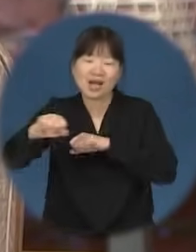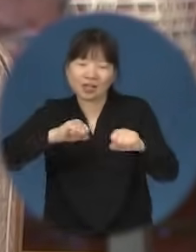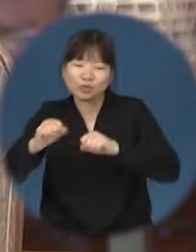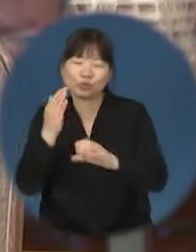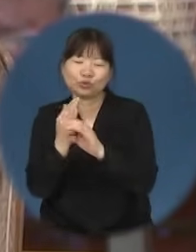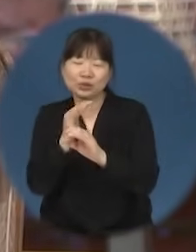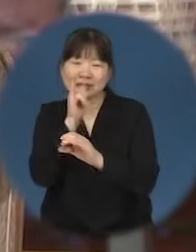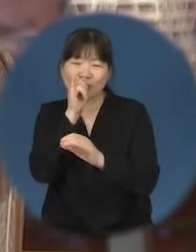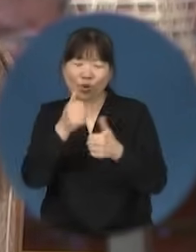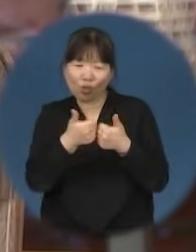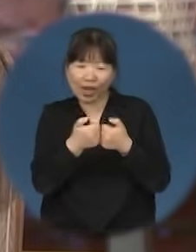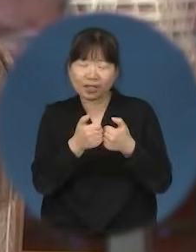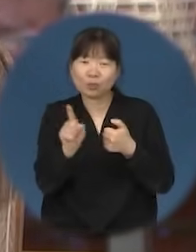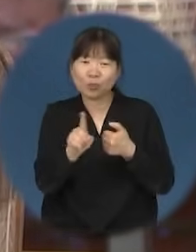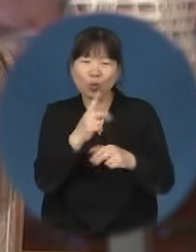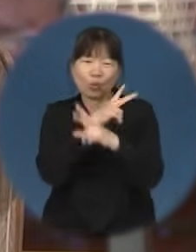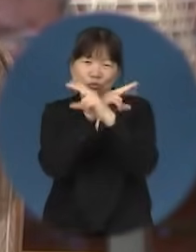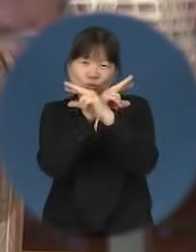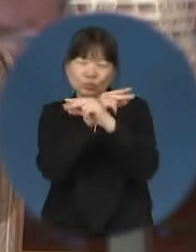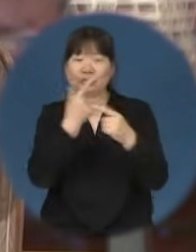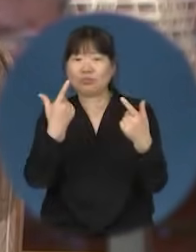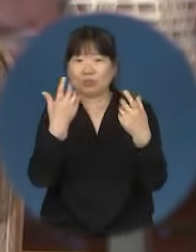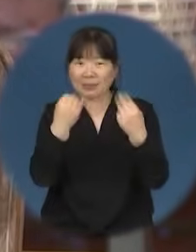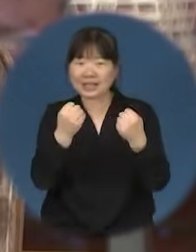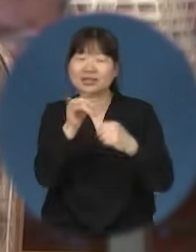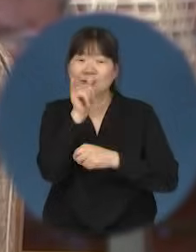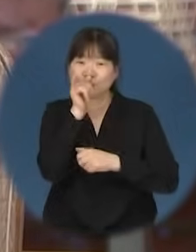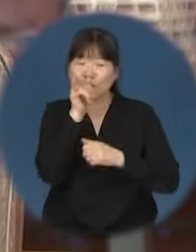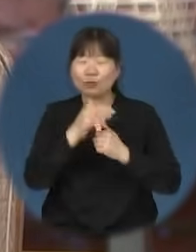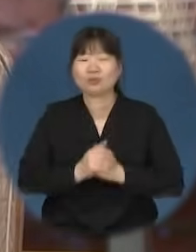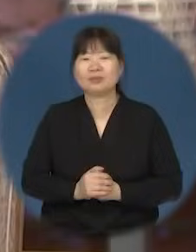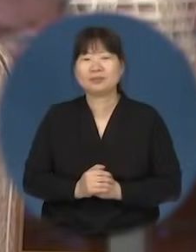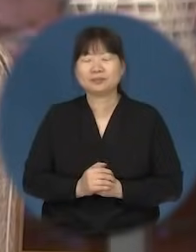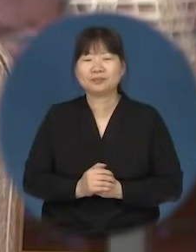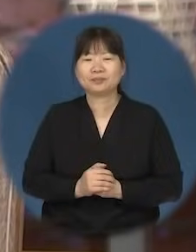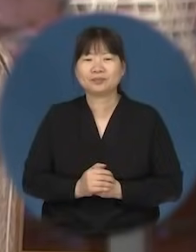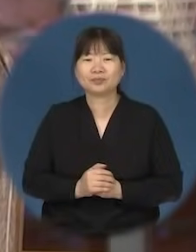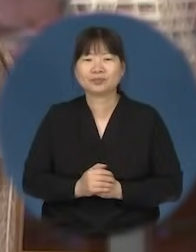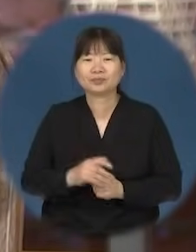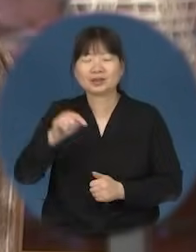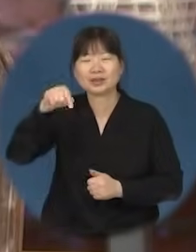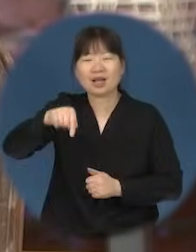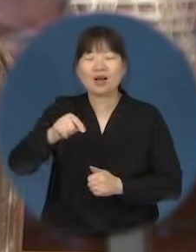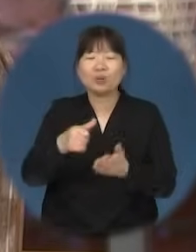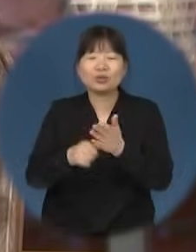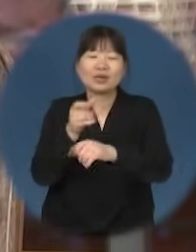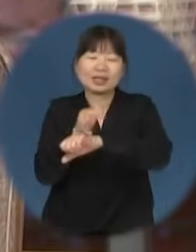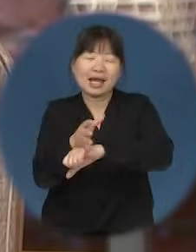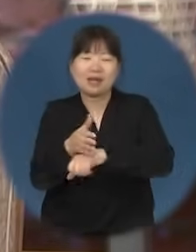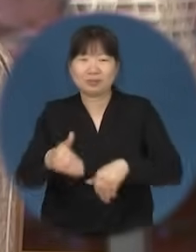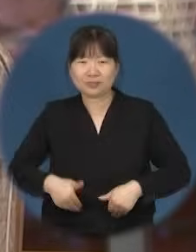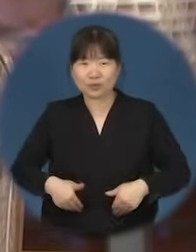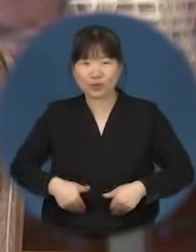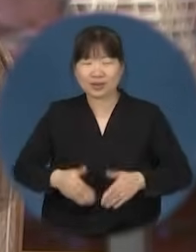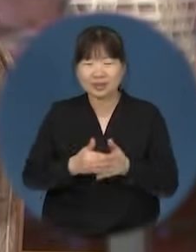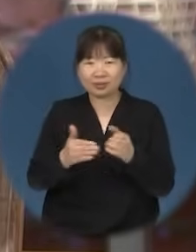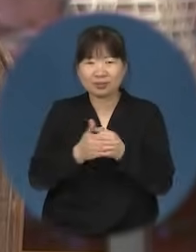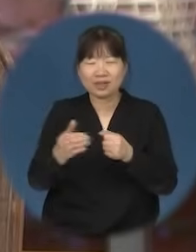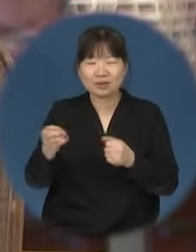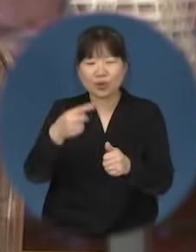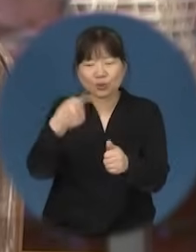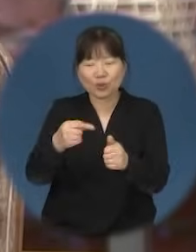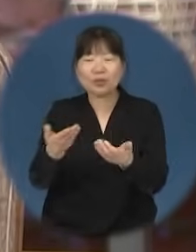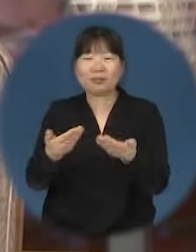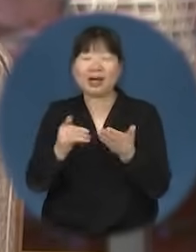우리가 회의를 해도 뭐 같이 온라인 상에서 왔다 갔다 하고 또 거기서 쇼핑을 해야 되잖아요. 거기서 또